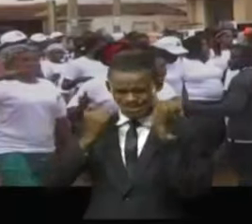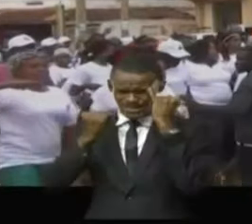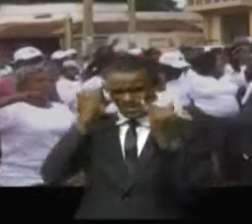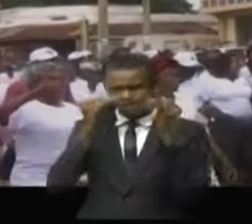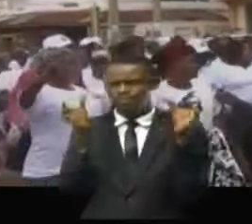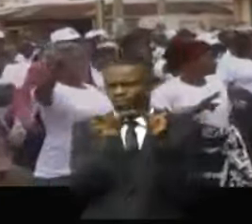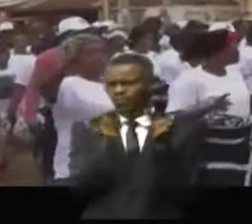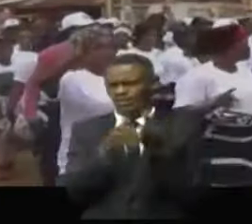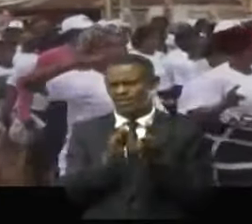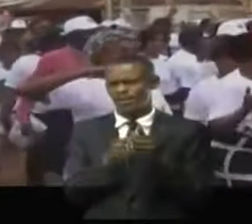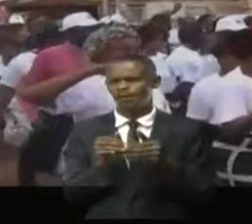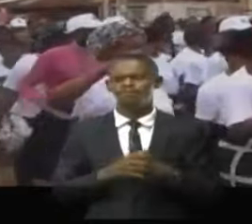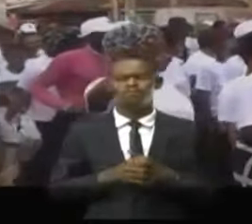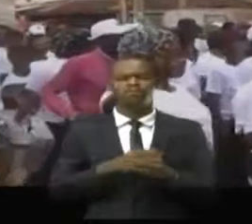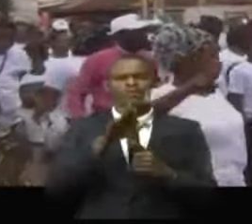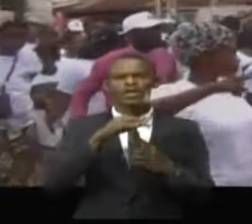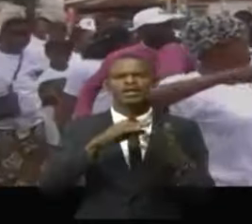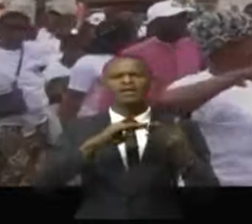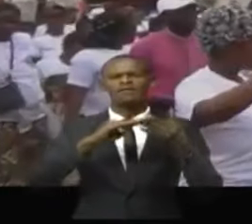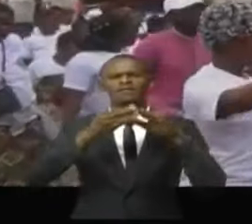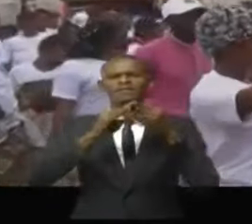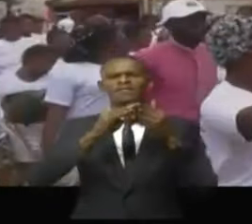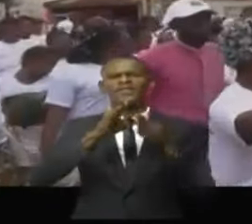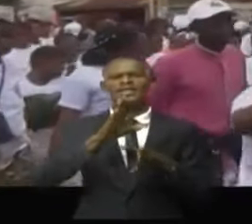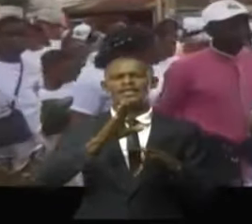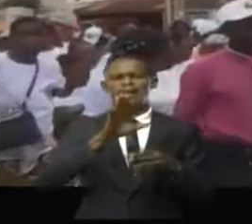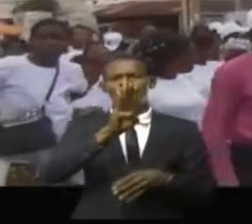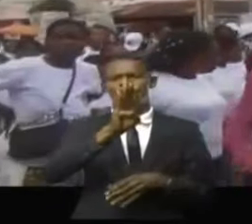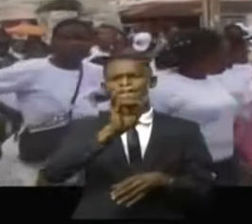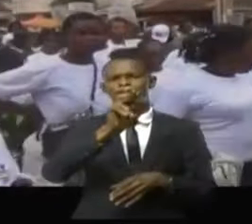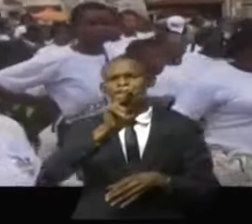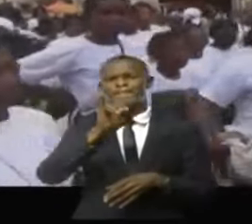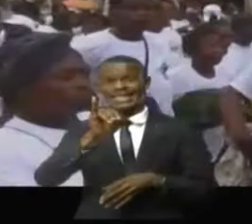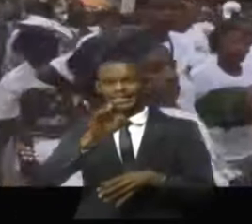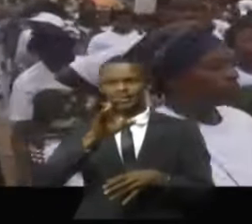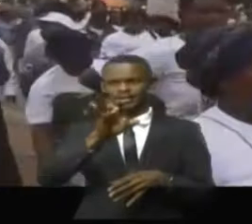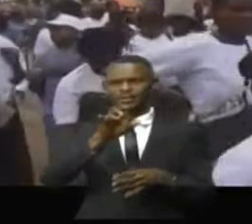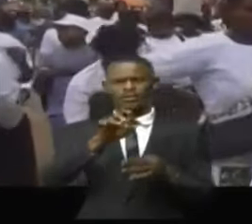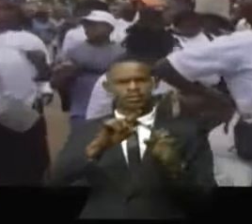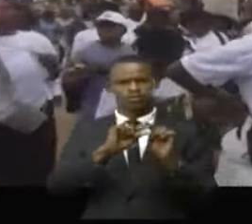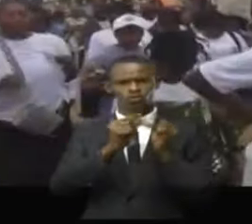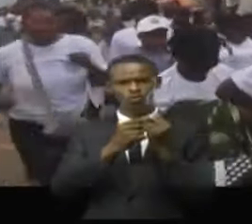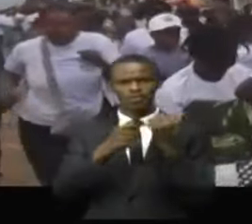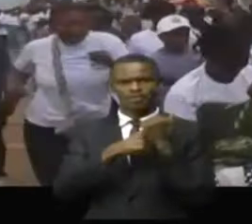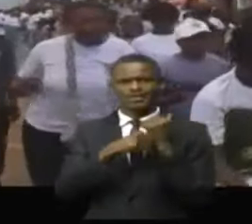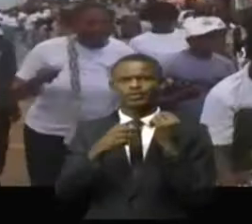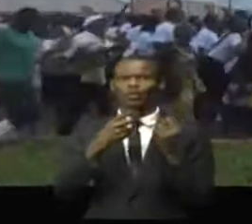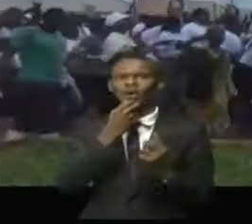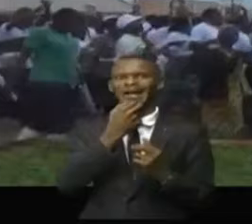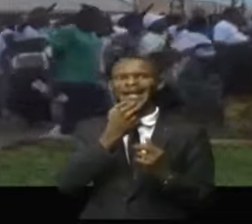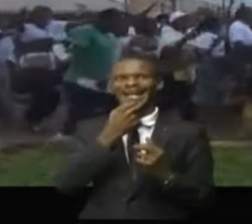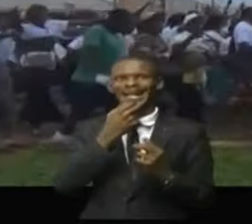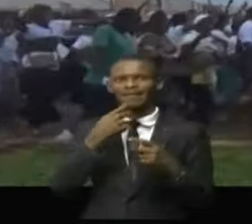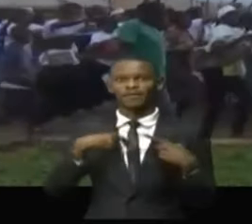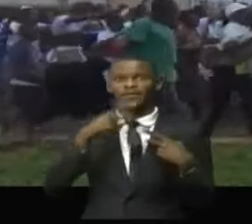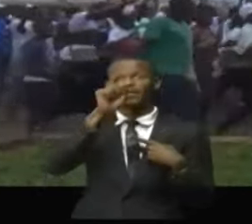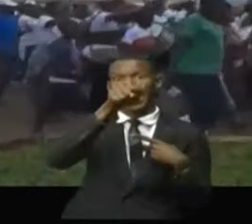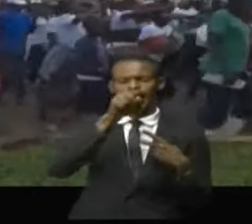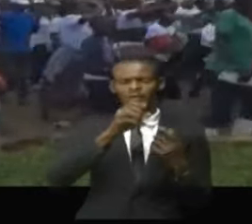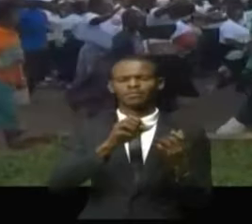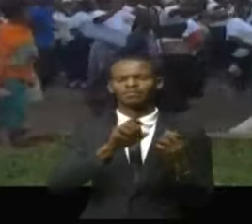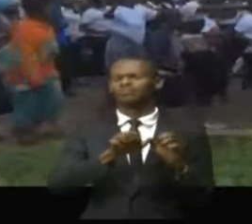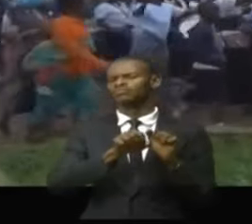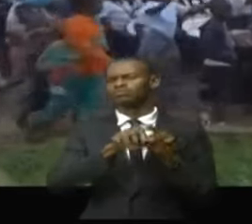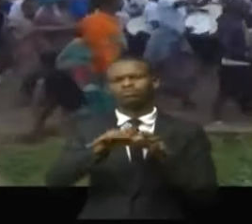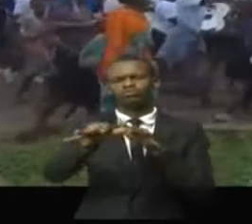Partie de l'hôtel de ville de Beni, cette caravane du soutien au chef de l'État Félix Antoine Tshisekedi Tshilombo à la magistrature suprême